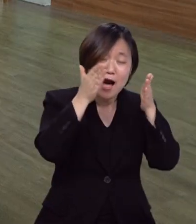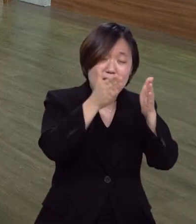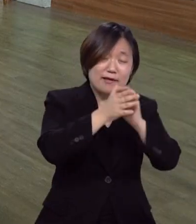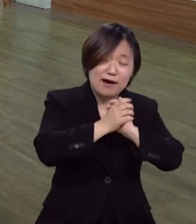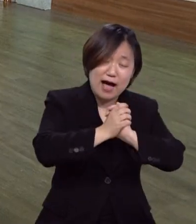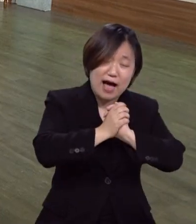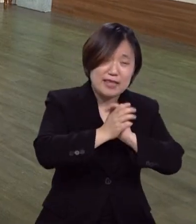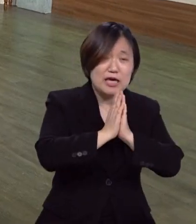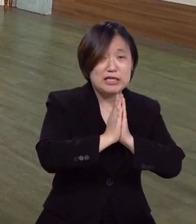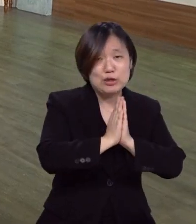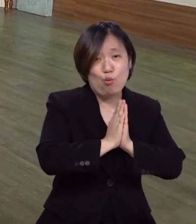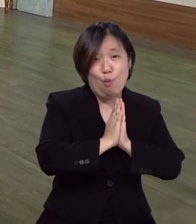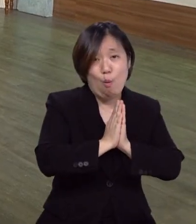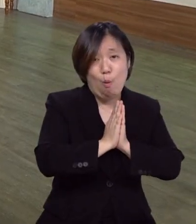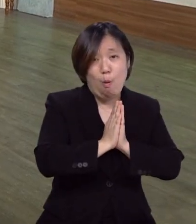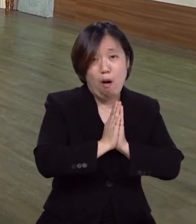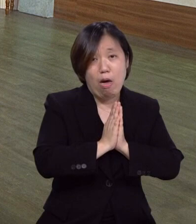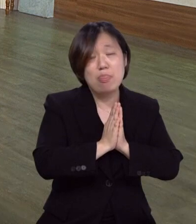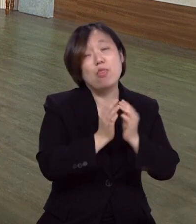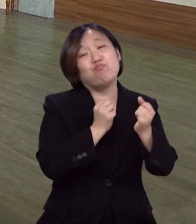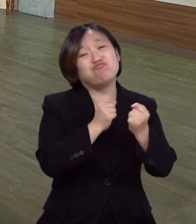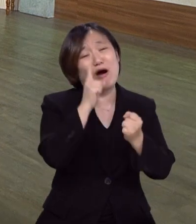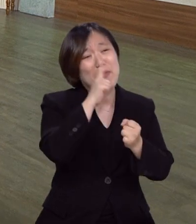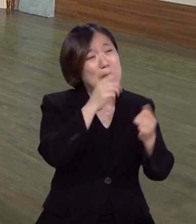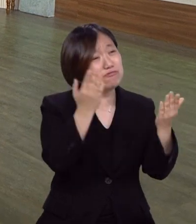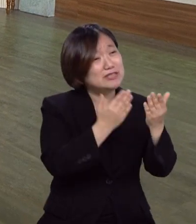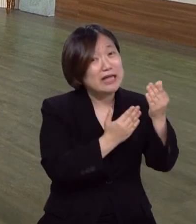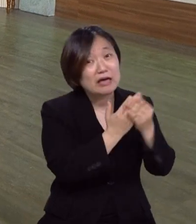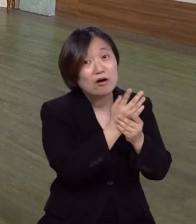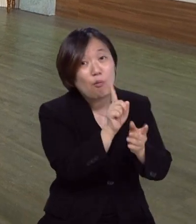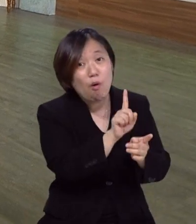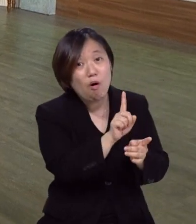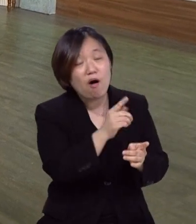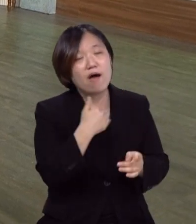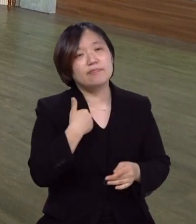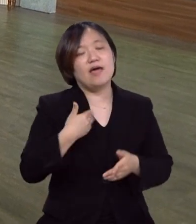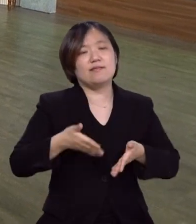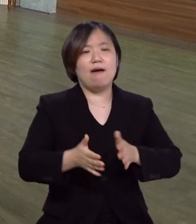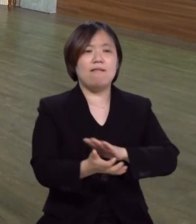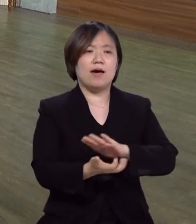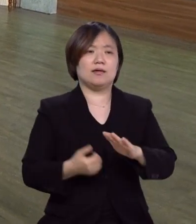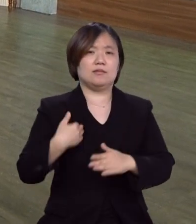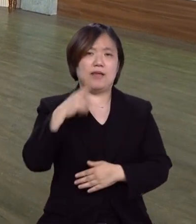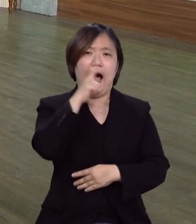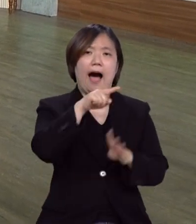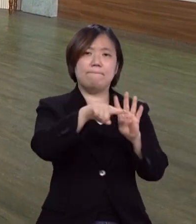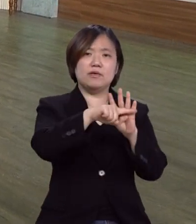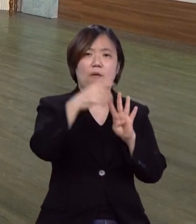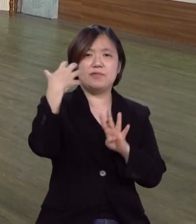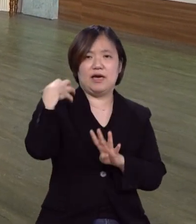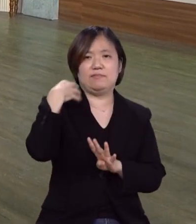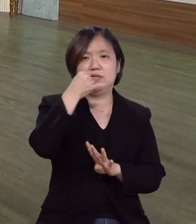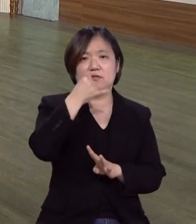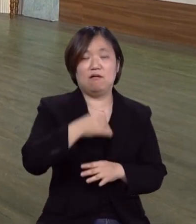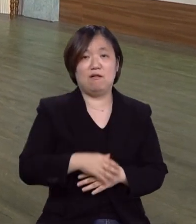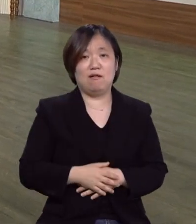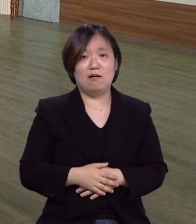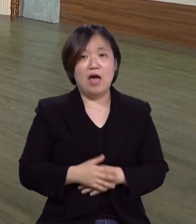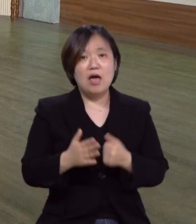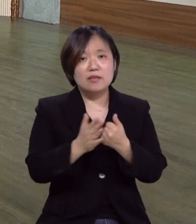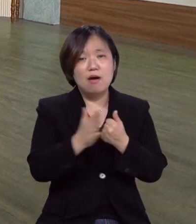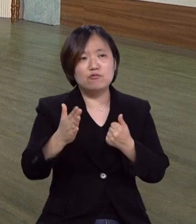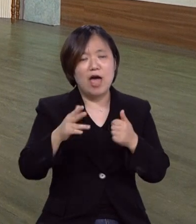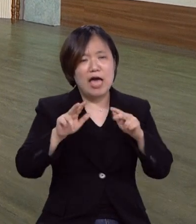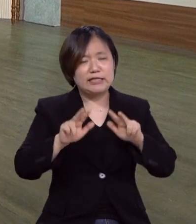기도했는데도 나쁜 일이 생긴다면 그거는 어쩔 수 없는 내 어업의 인연법이다 오히려 기도를